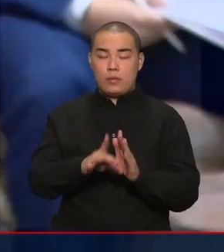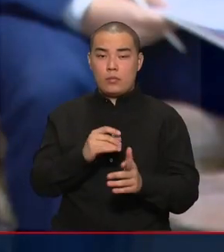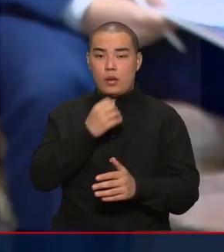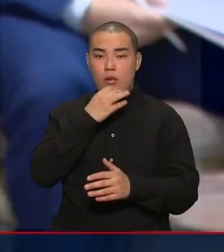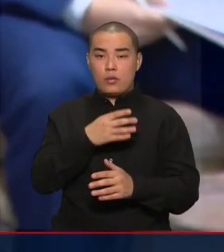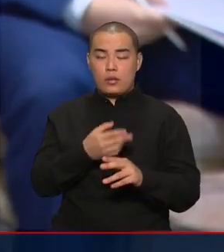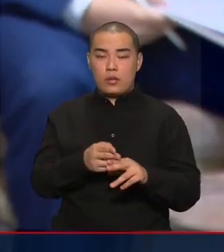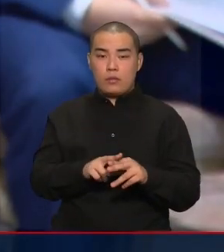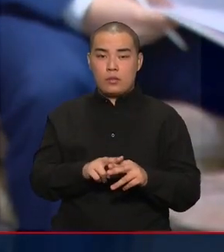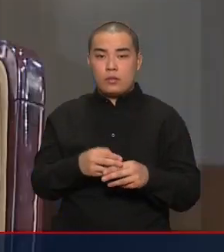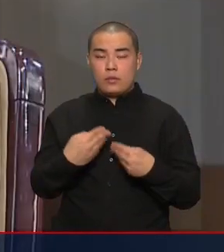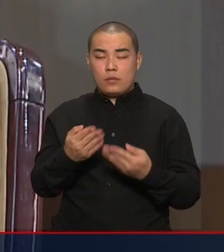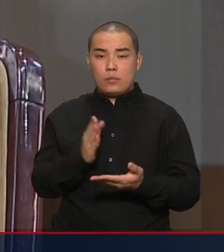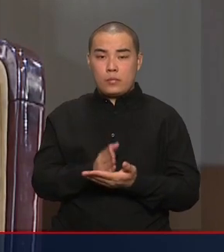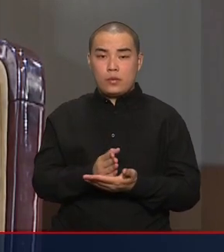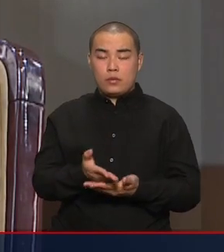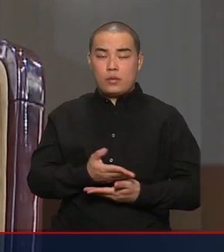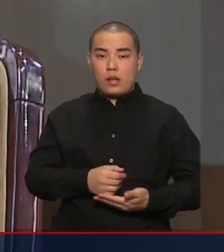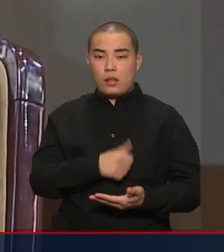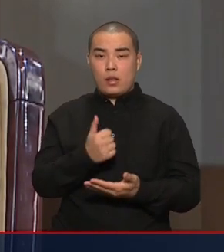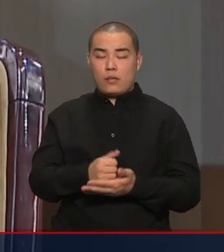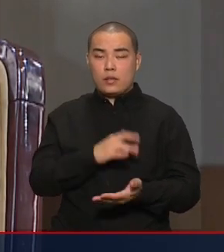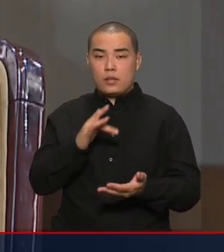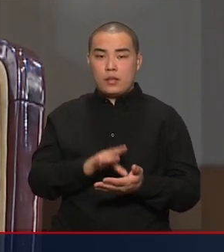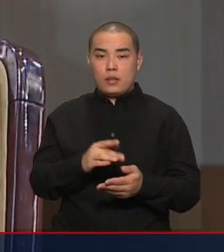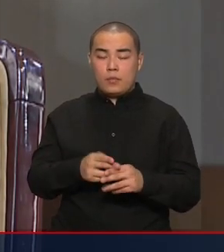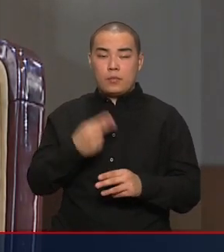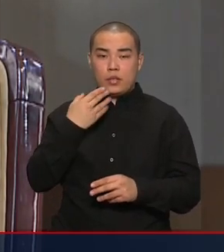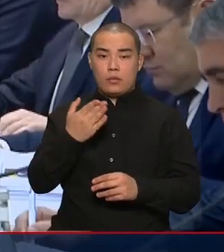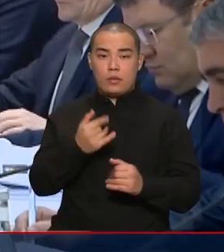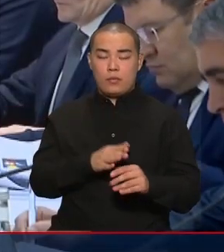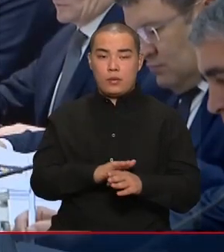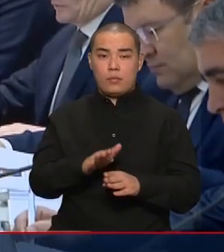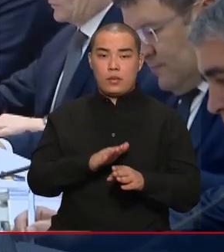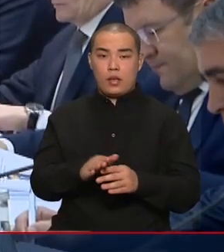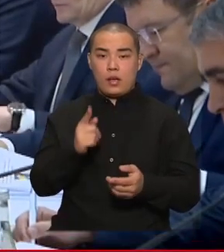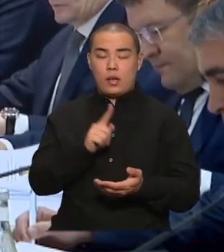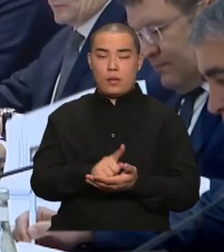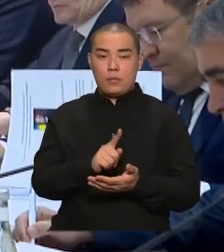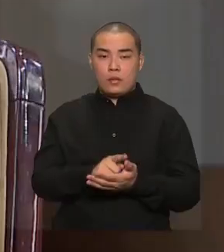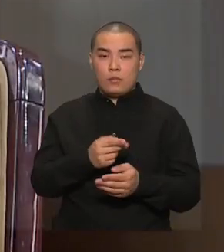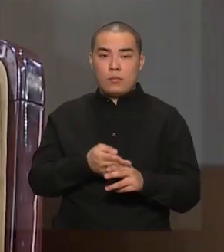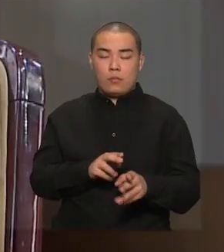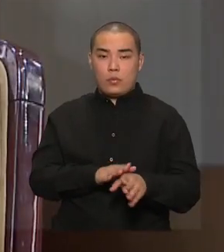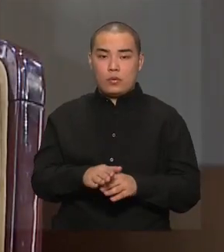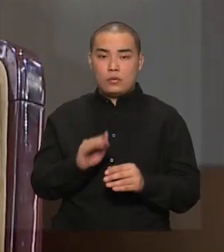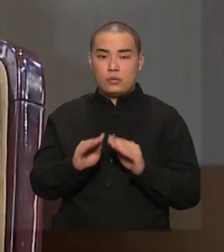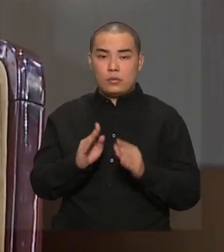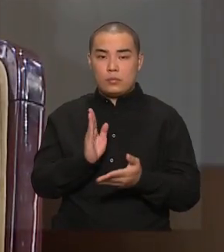жақсы мүмкіндік беріп отыр. Біздің басты мақсатымыз президенттер қойған міндеттерді толық жүзеге асыру.